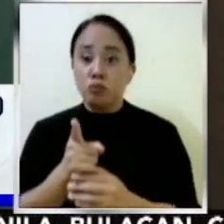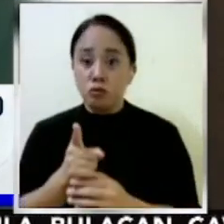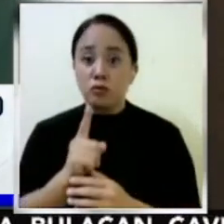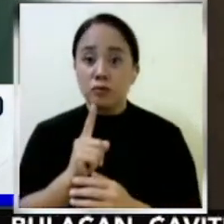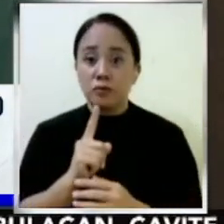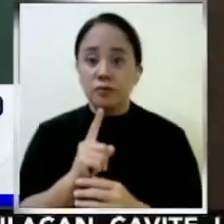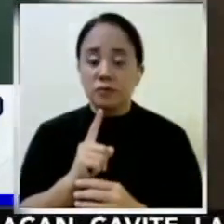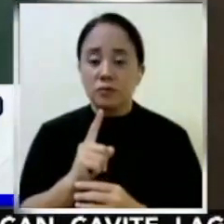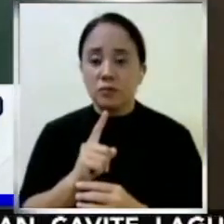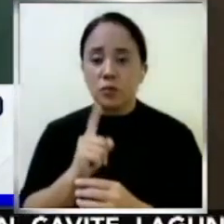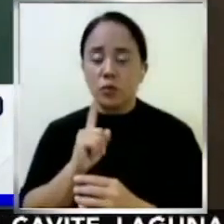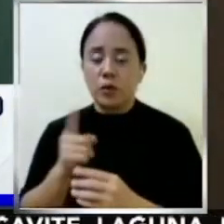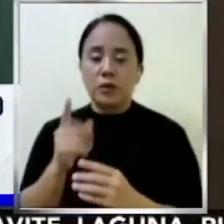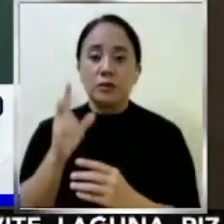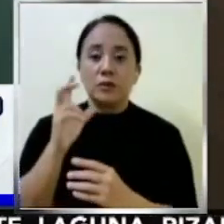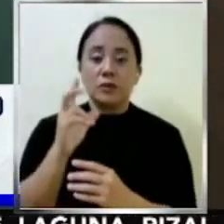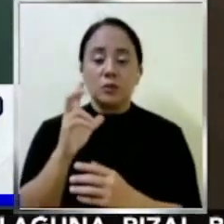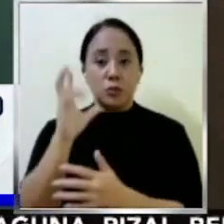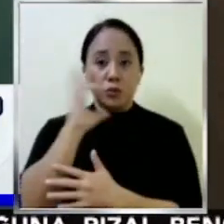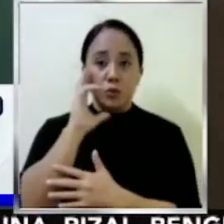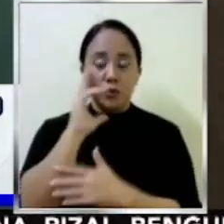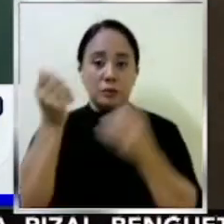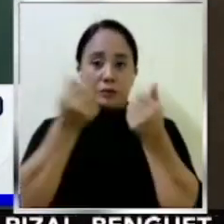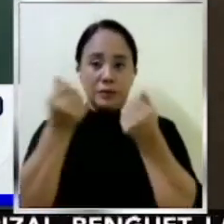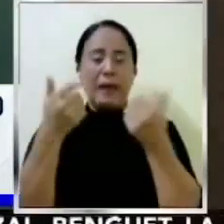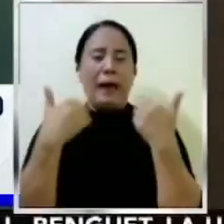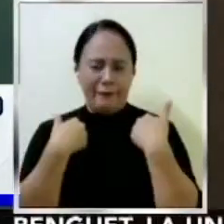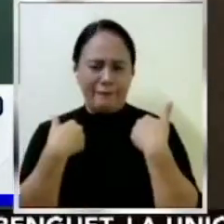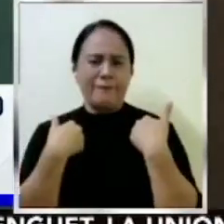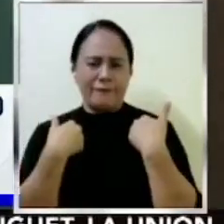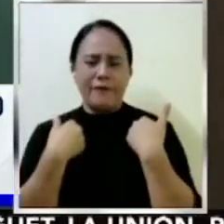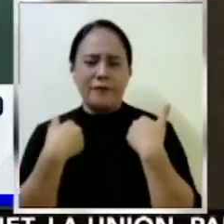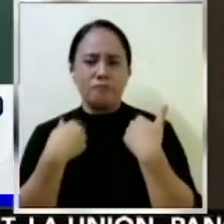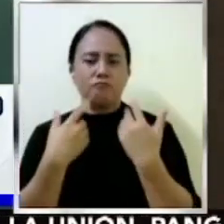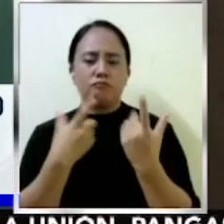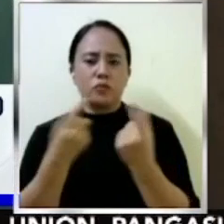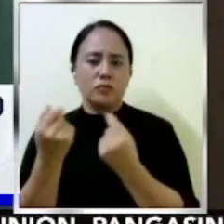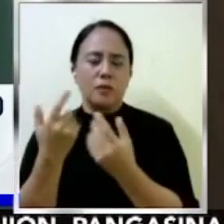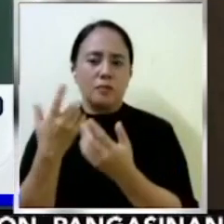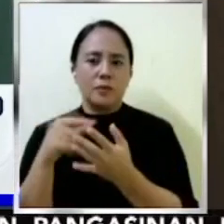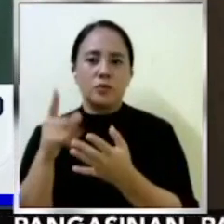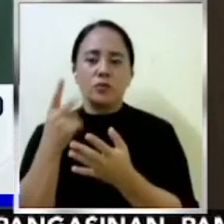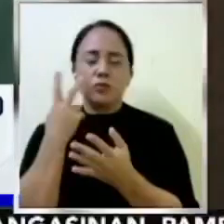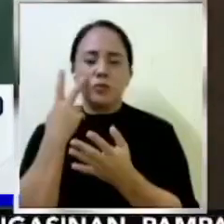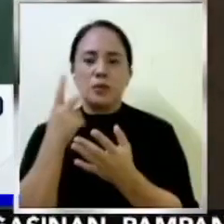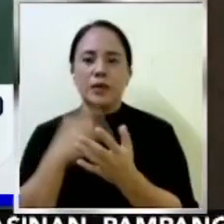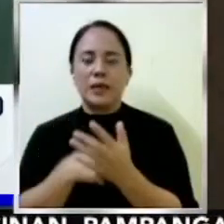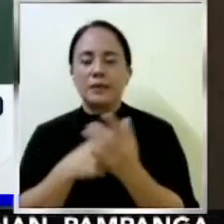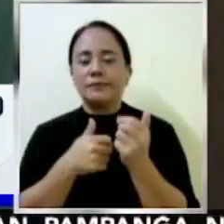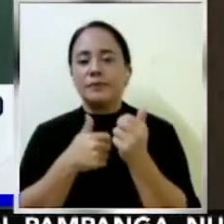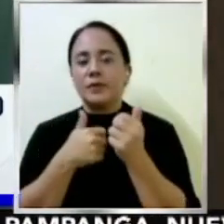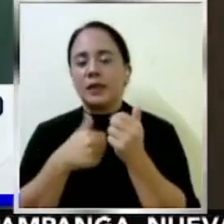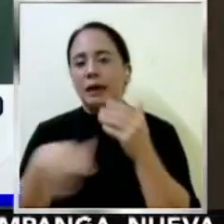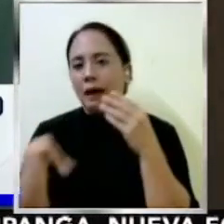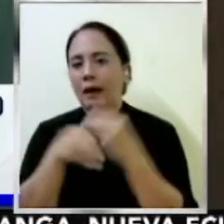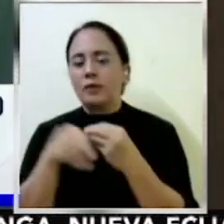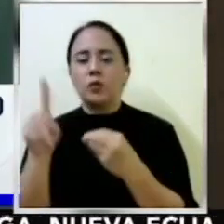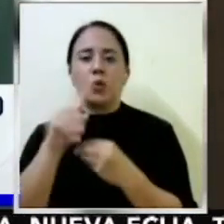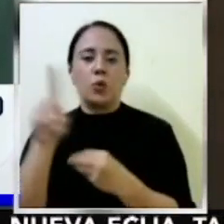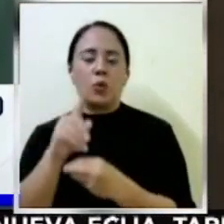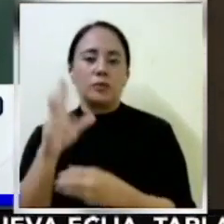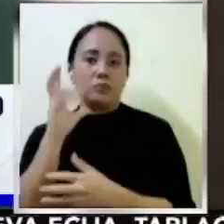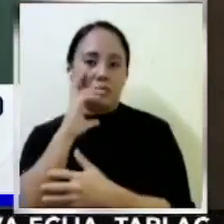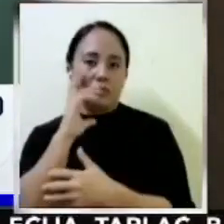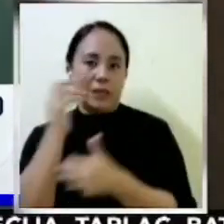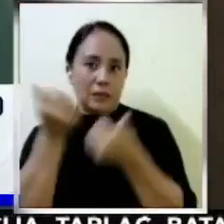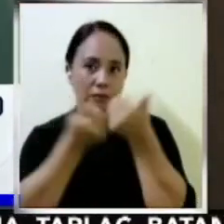Duterte administration did something about that, no? So we'll dovetail from what the Duterte administration did